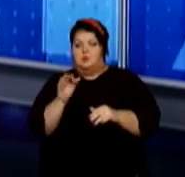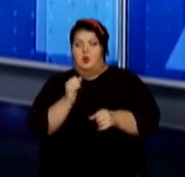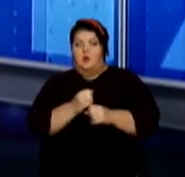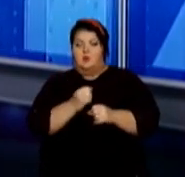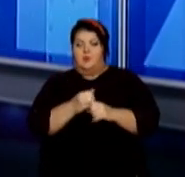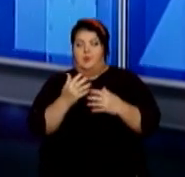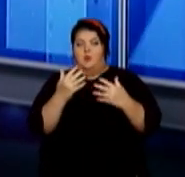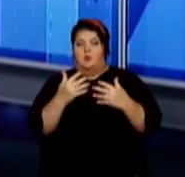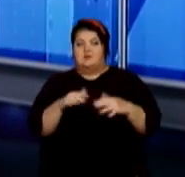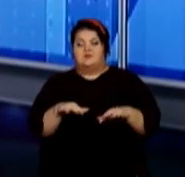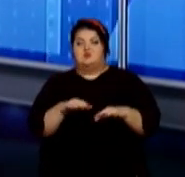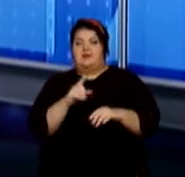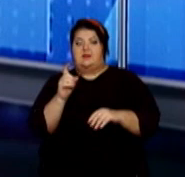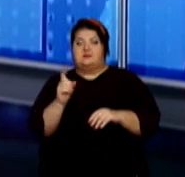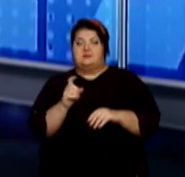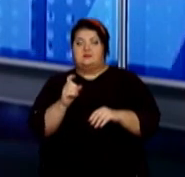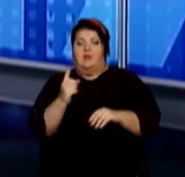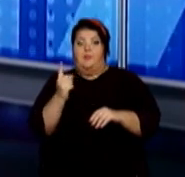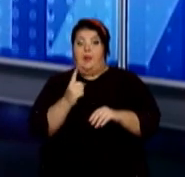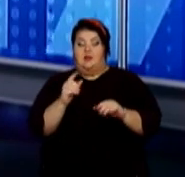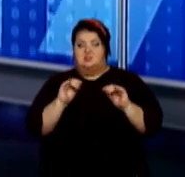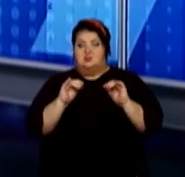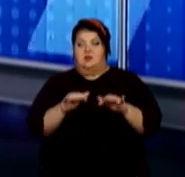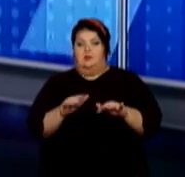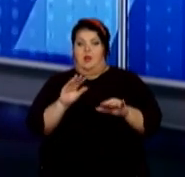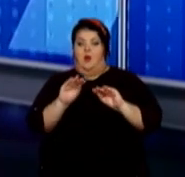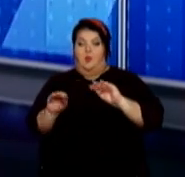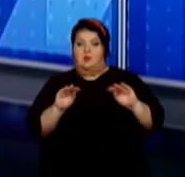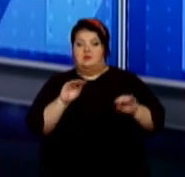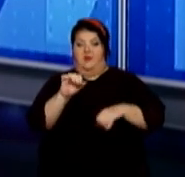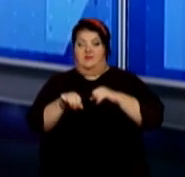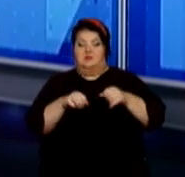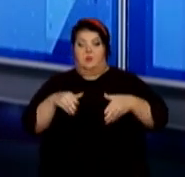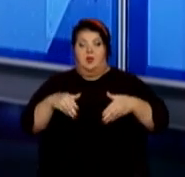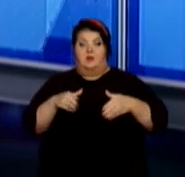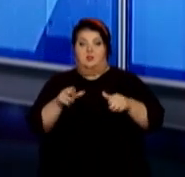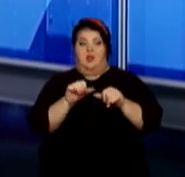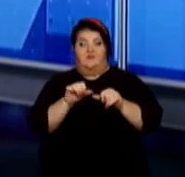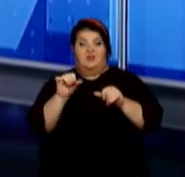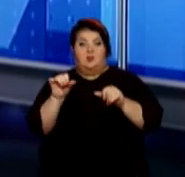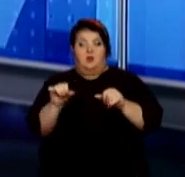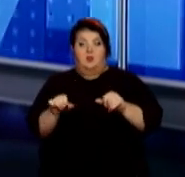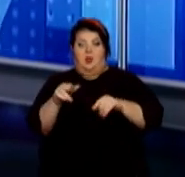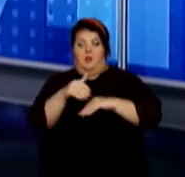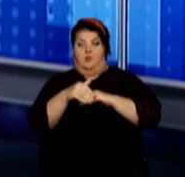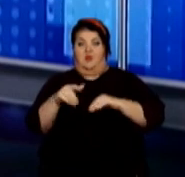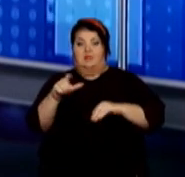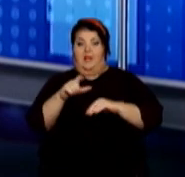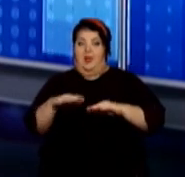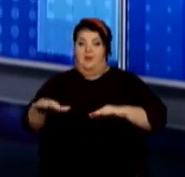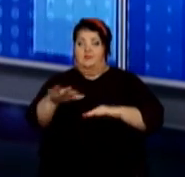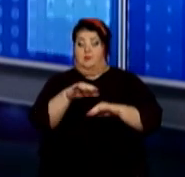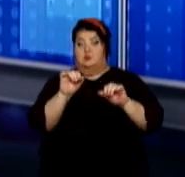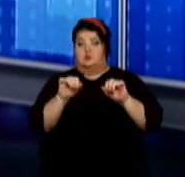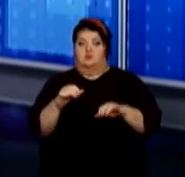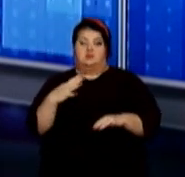вже роботи з перші дії, скажімо так, це облаштування велосипедної доріжки, відокремленої велосипедної доріжки по вулиці Європейській, можна очікувати